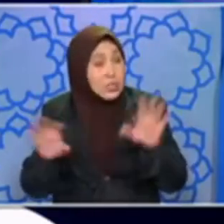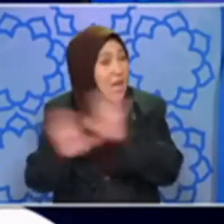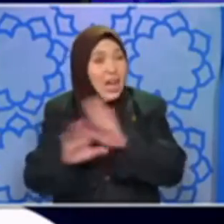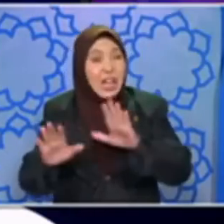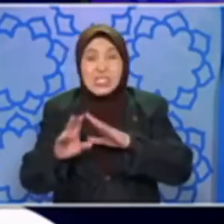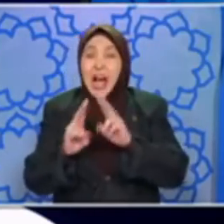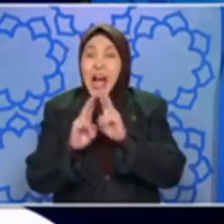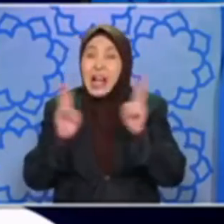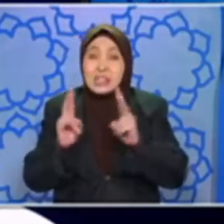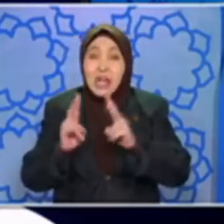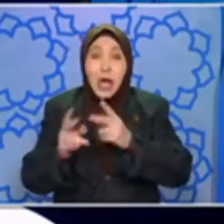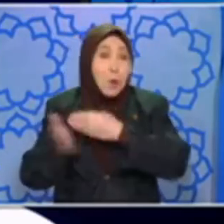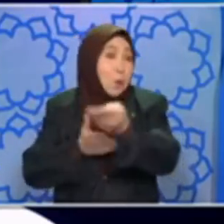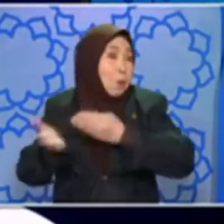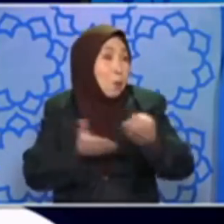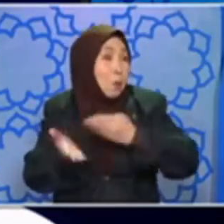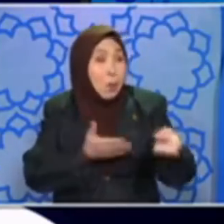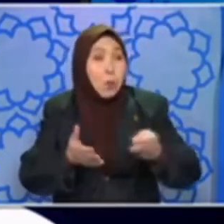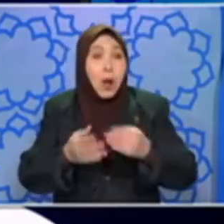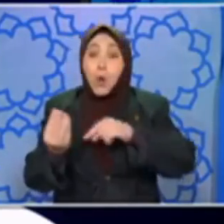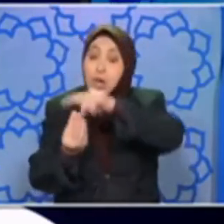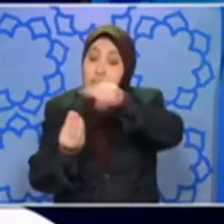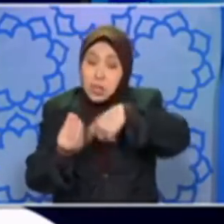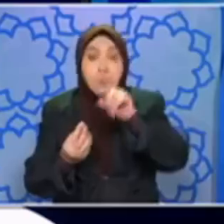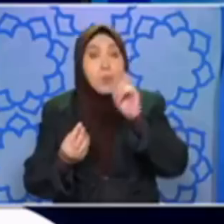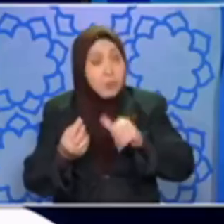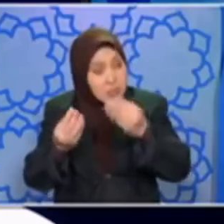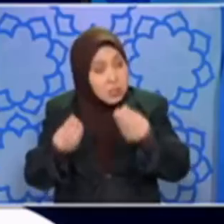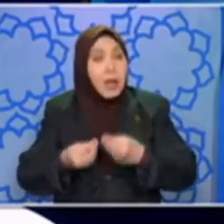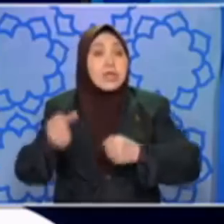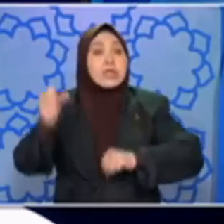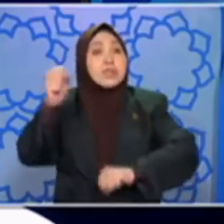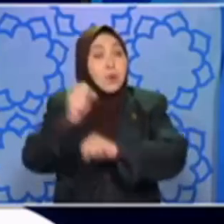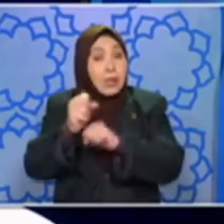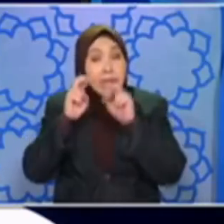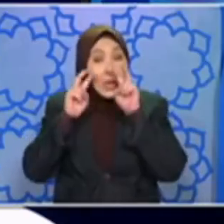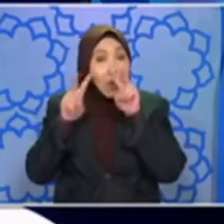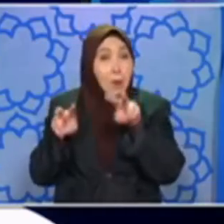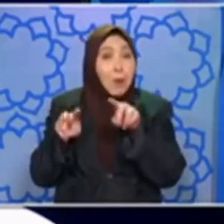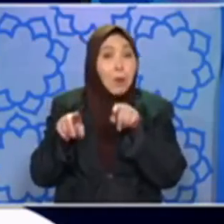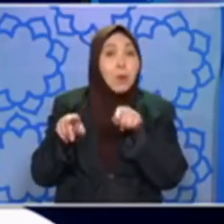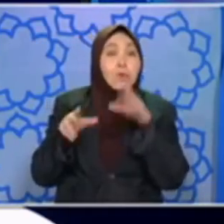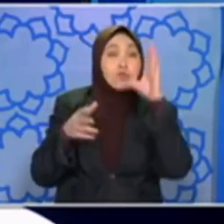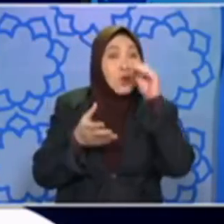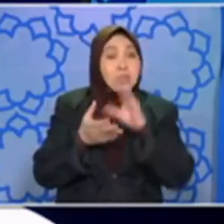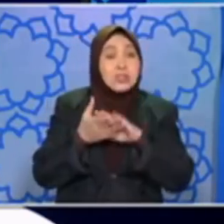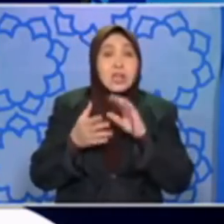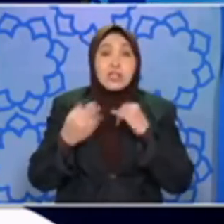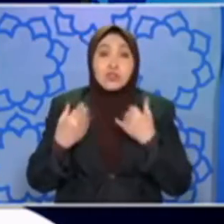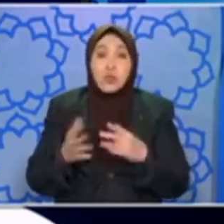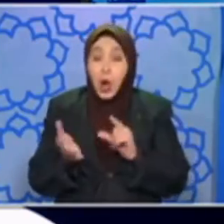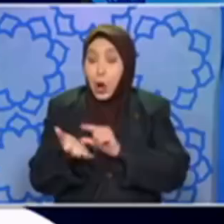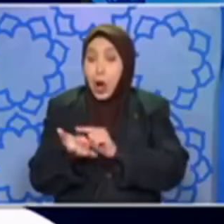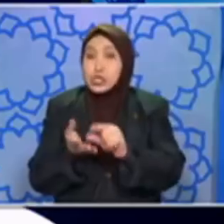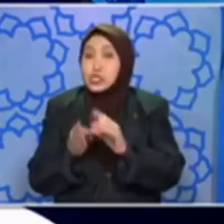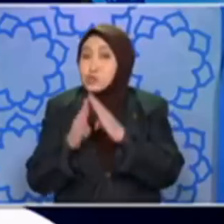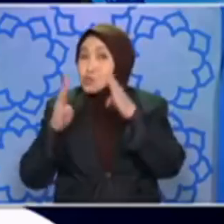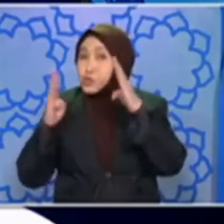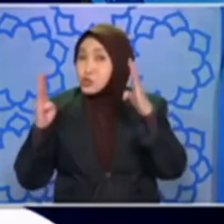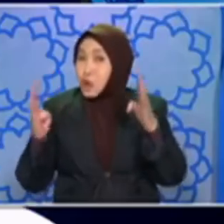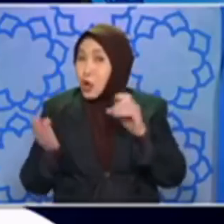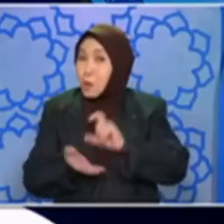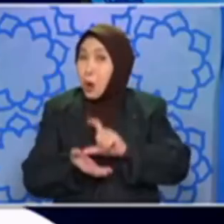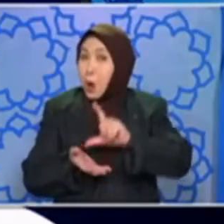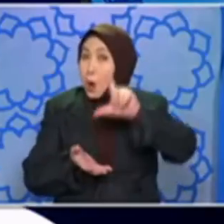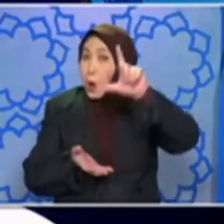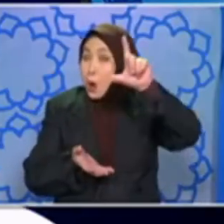dan orang-orang di sekitar pun kena bagi sokongan lah. Kadang-kadang pasal dia tengok, suami saya ni dah gaji besar ni, kan,